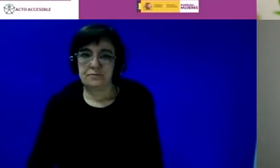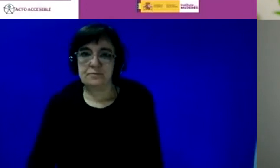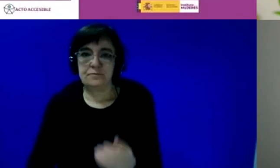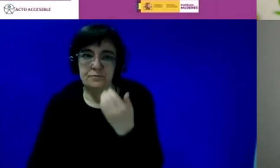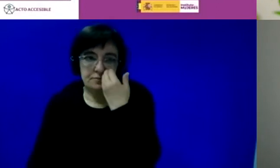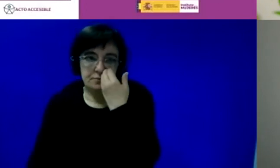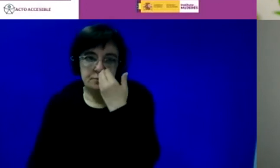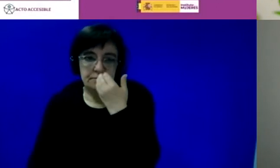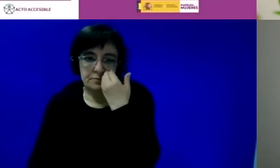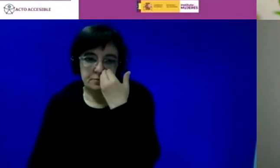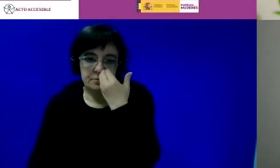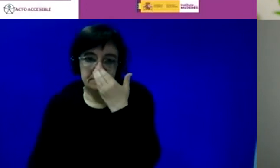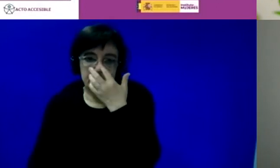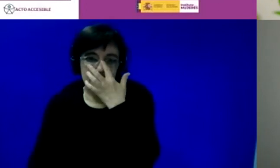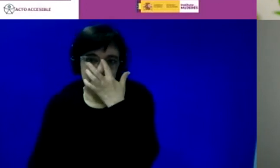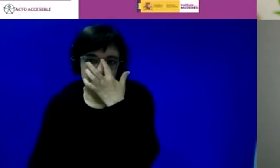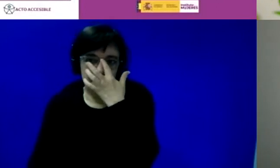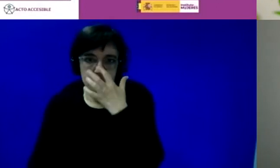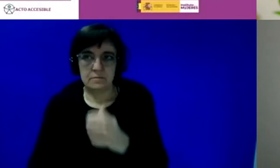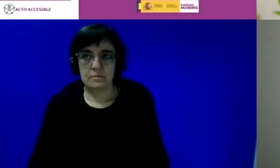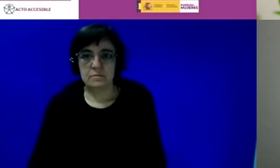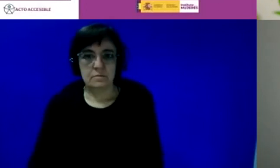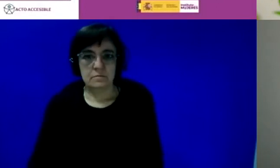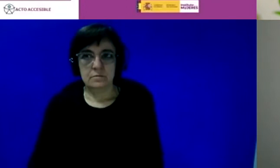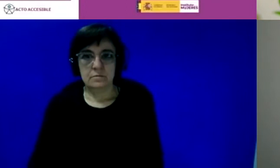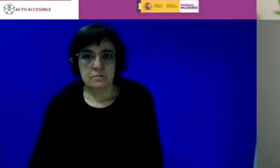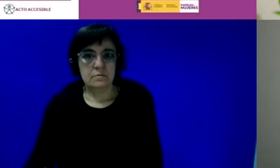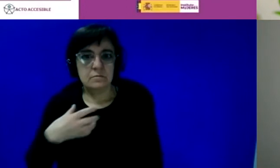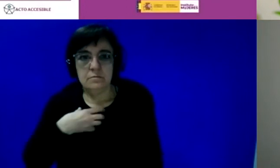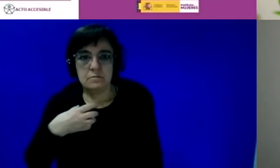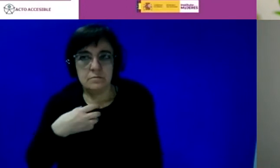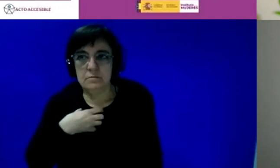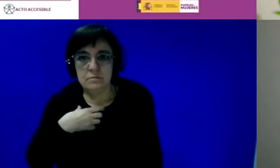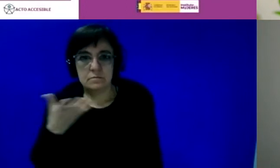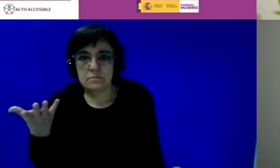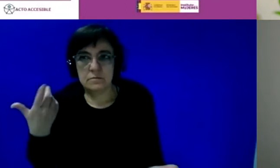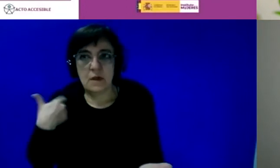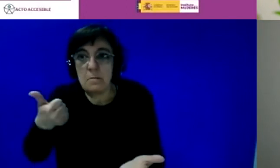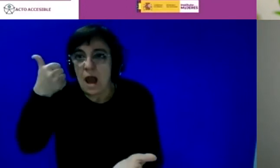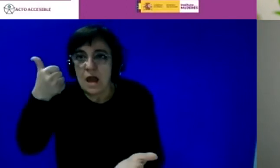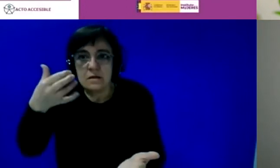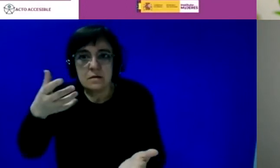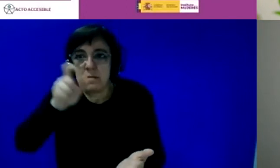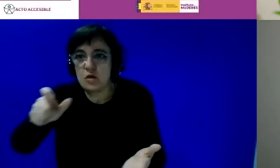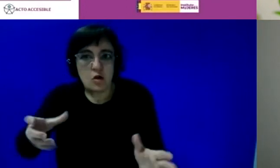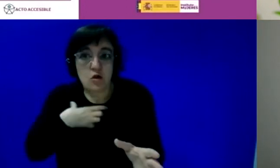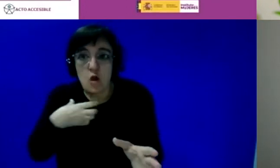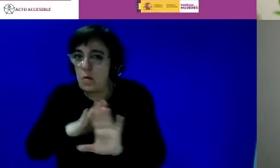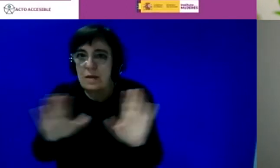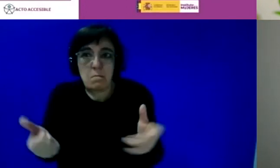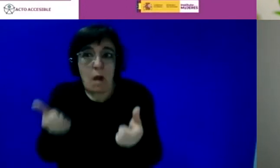of people with disabilities. Враховуючи, що російські окупанти цілеспрямовано бомблять інституційні